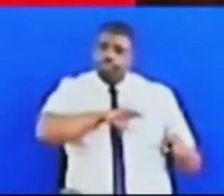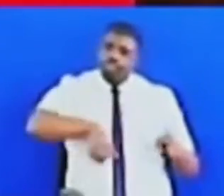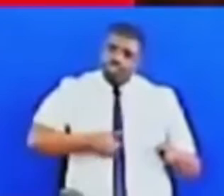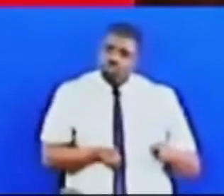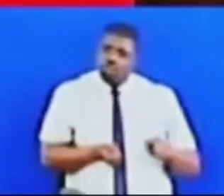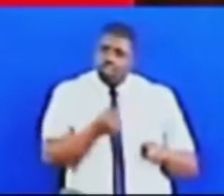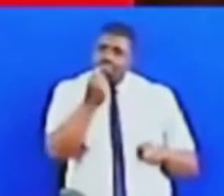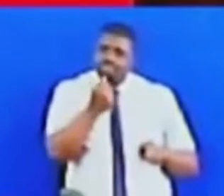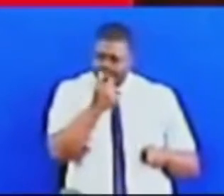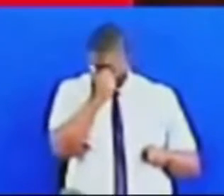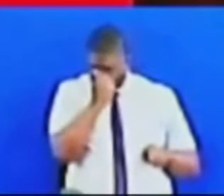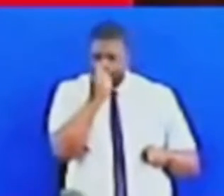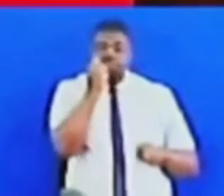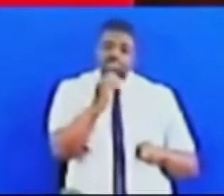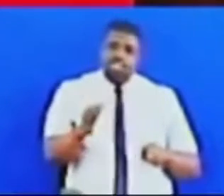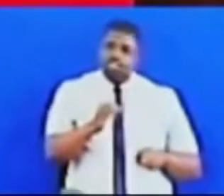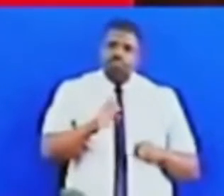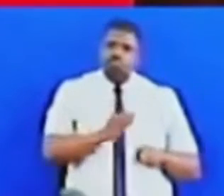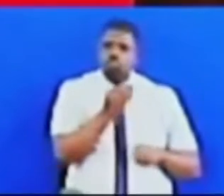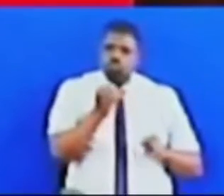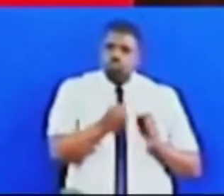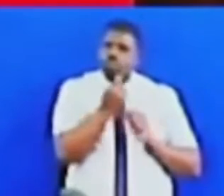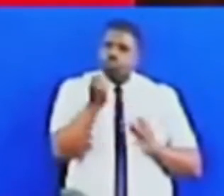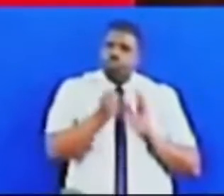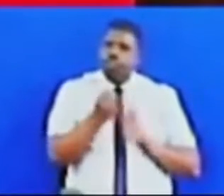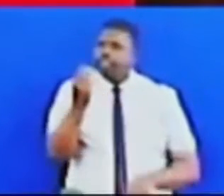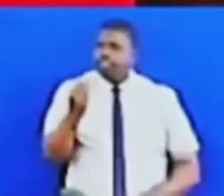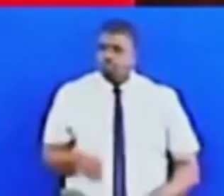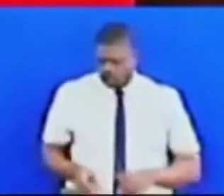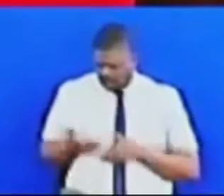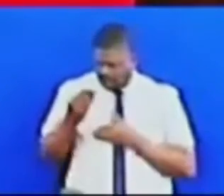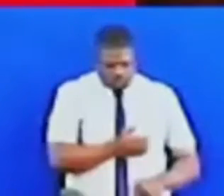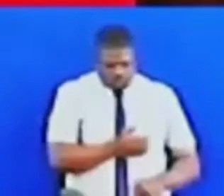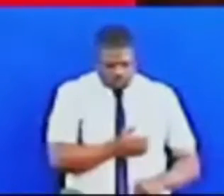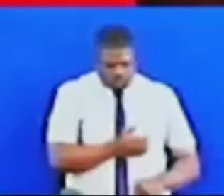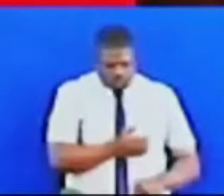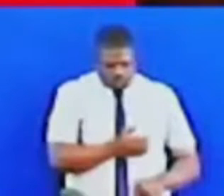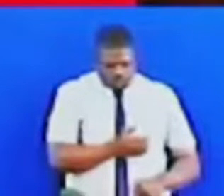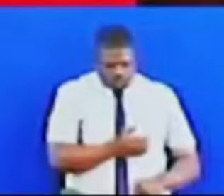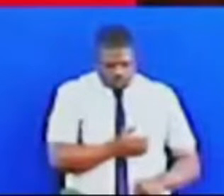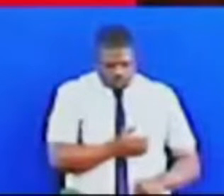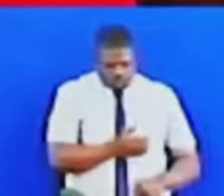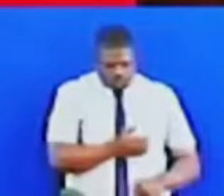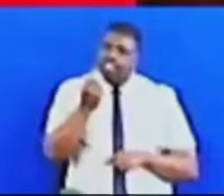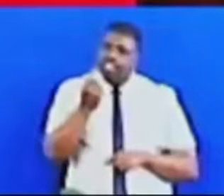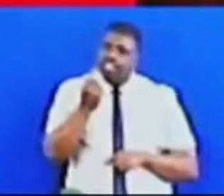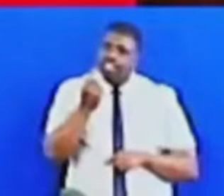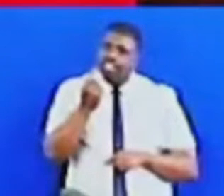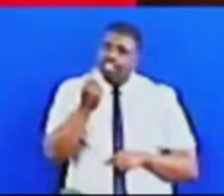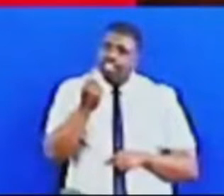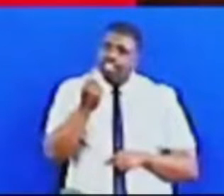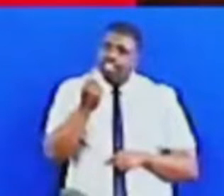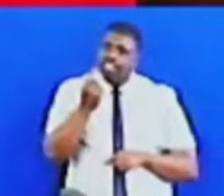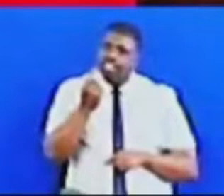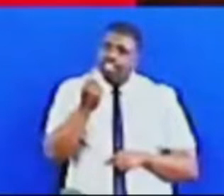tumepigwa faini ya bilioni 11.3. Mheshimiwa Spika, hizi fedha ukizijumlisha hazo ndani ya taifa letu na tukaishi maisha